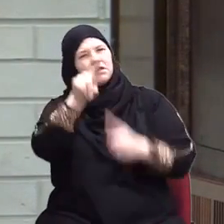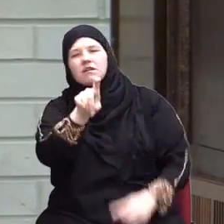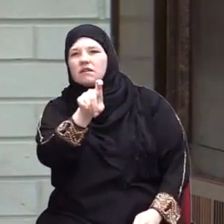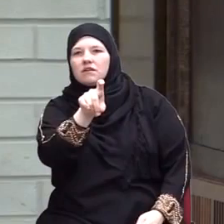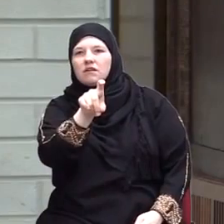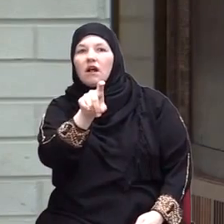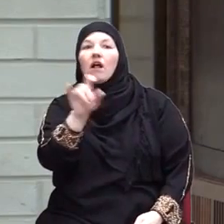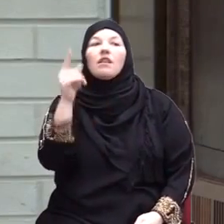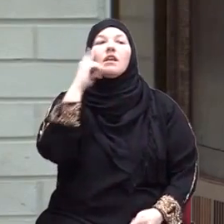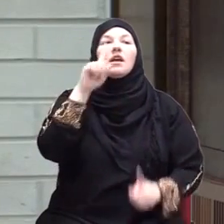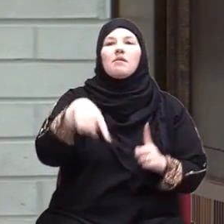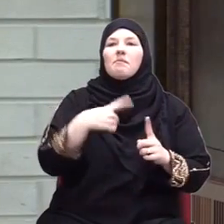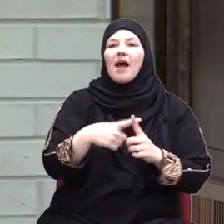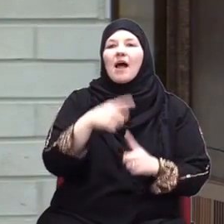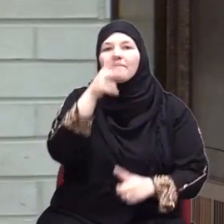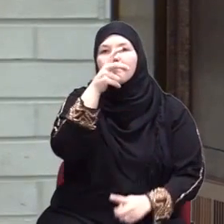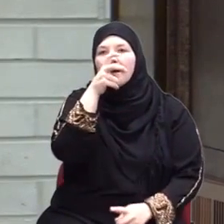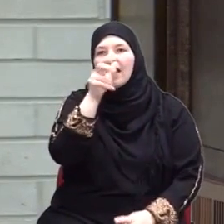تَضْرِبُوا لِلَّهِ